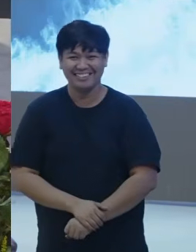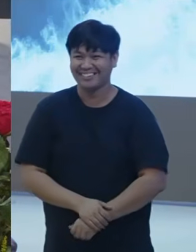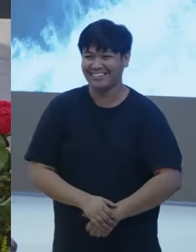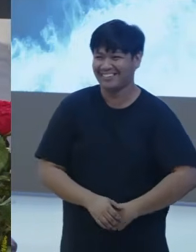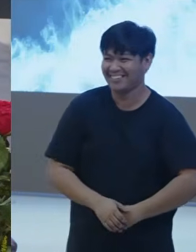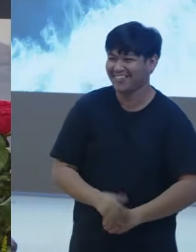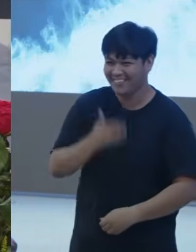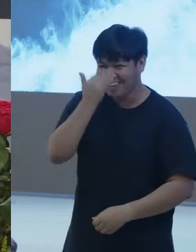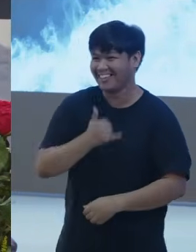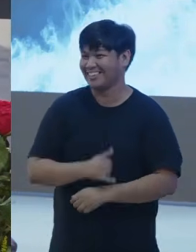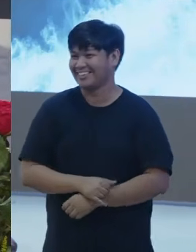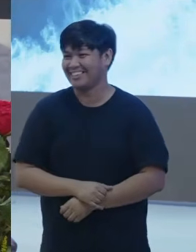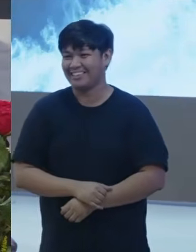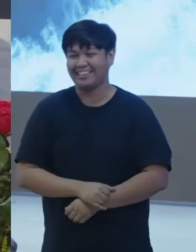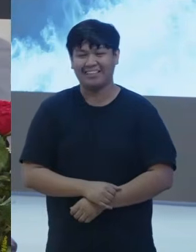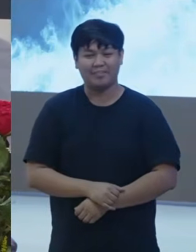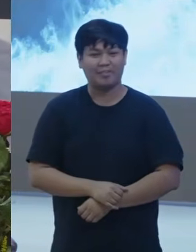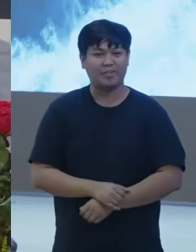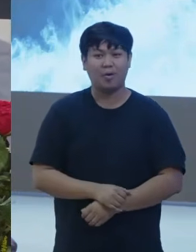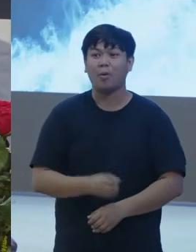Minsan kasama natin sa church.